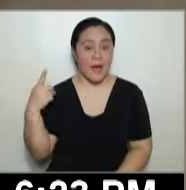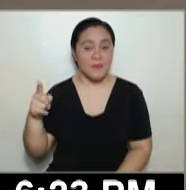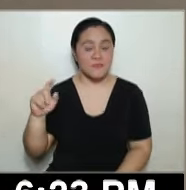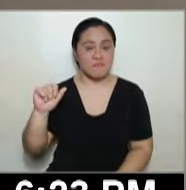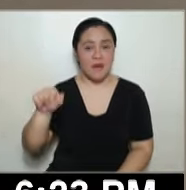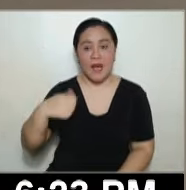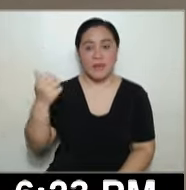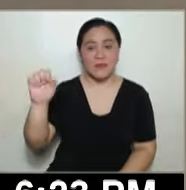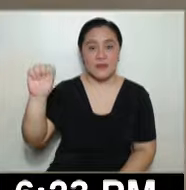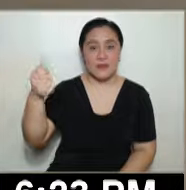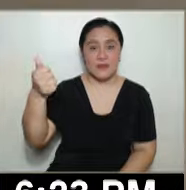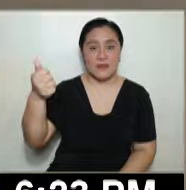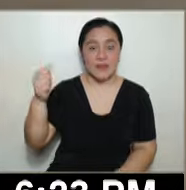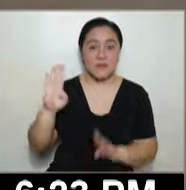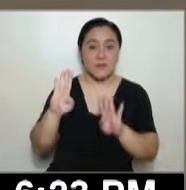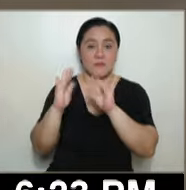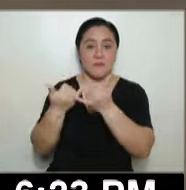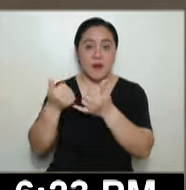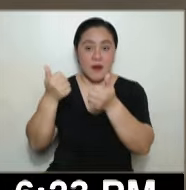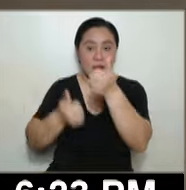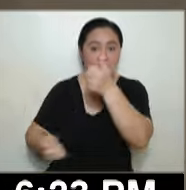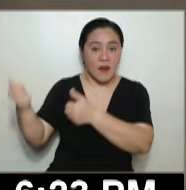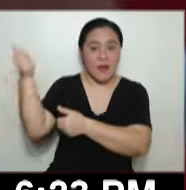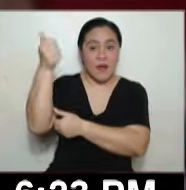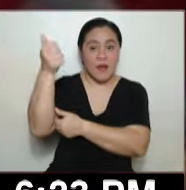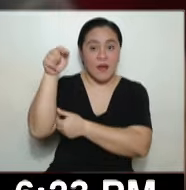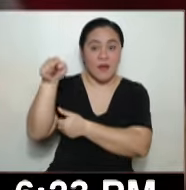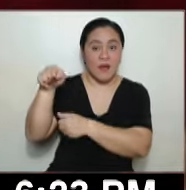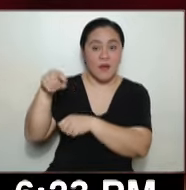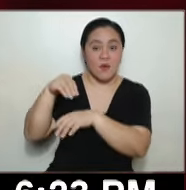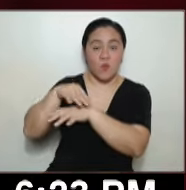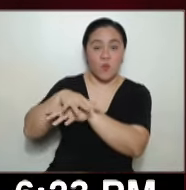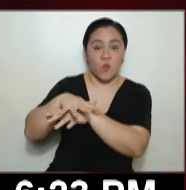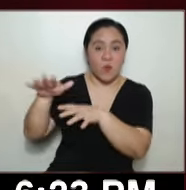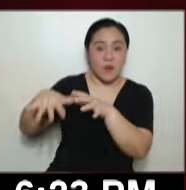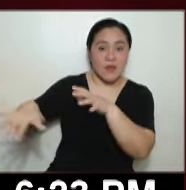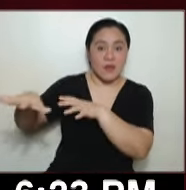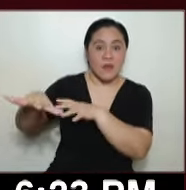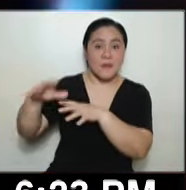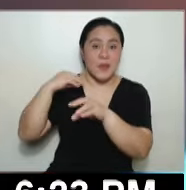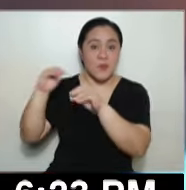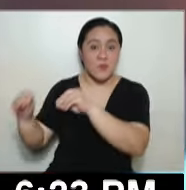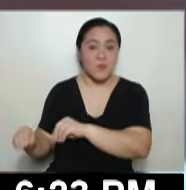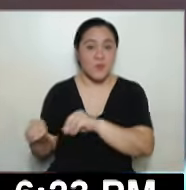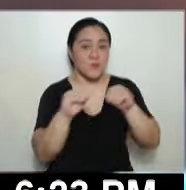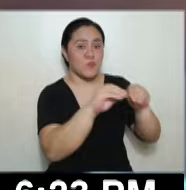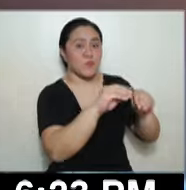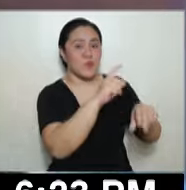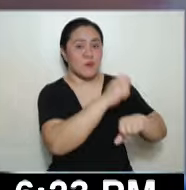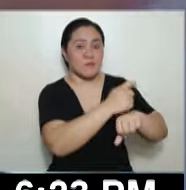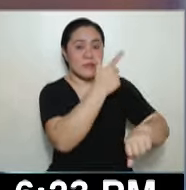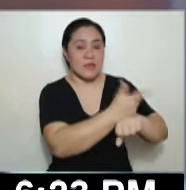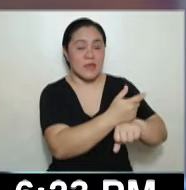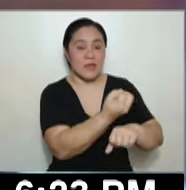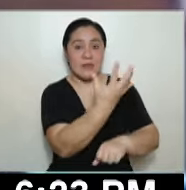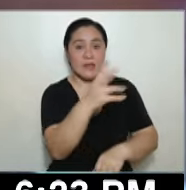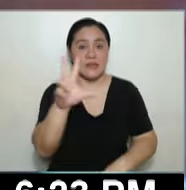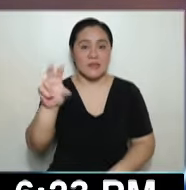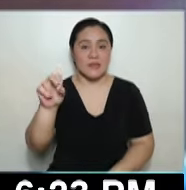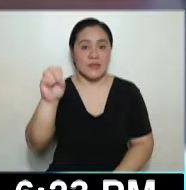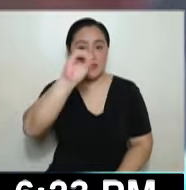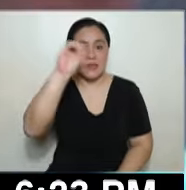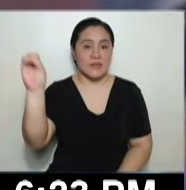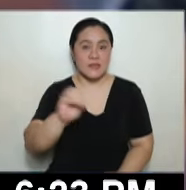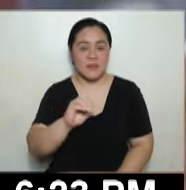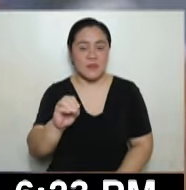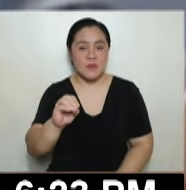barangay kapitan under her influence sa Taguig na more than 30% ng botante ay yung mga bagong barangay